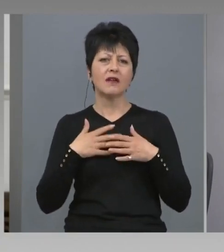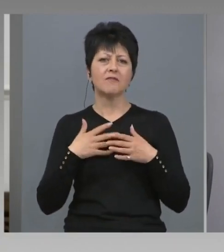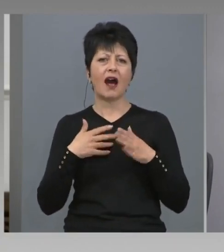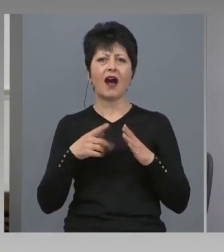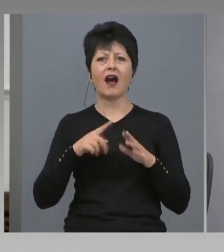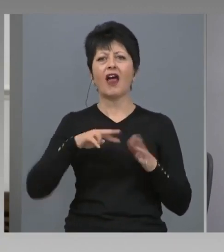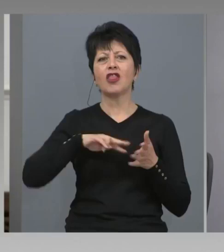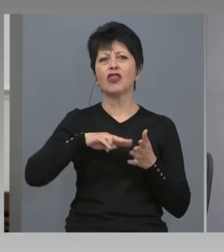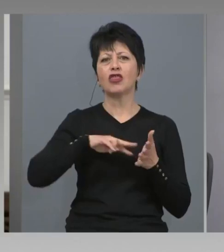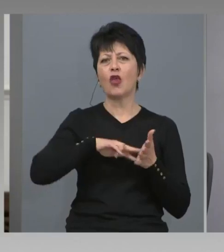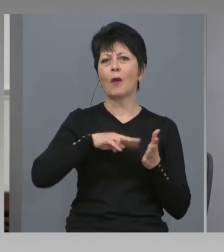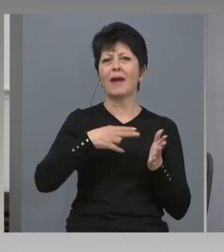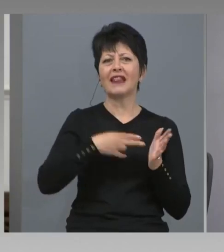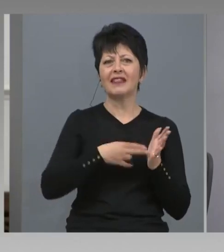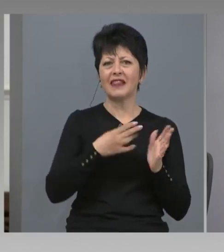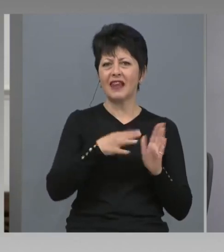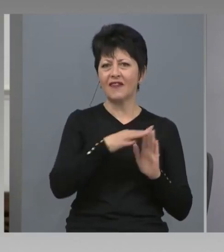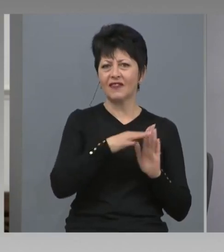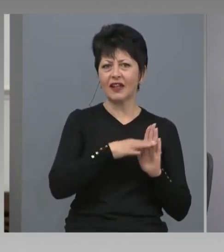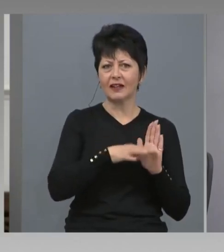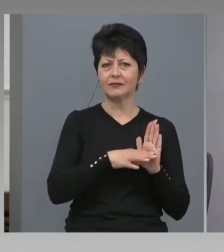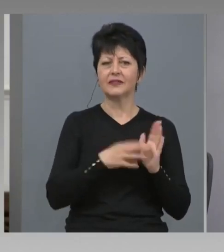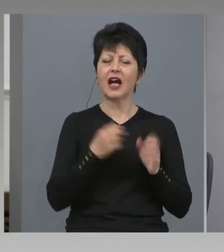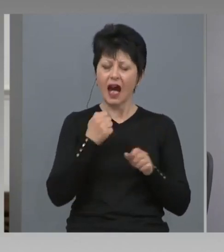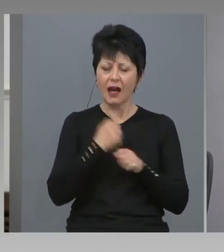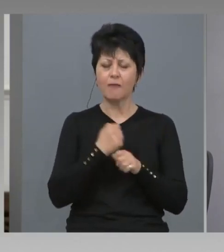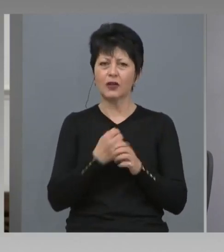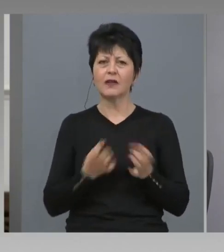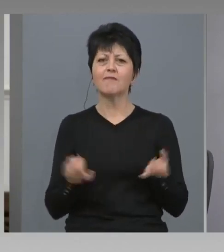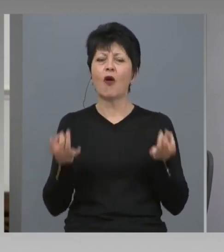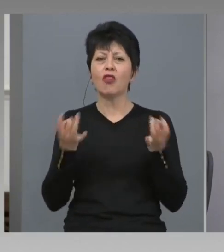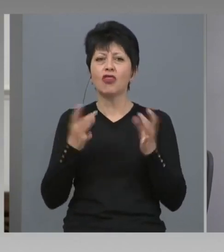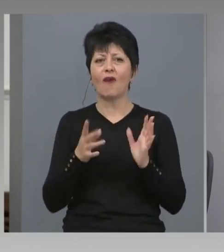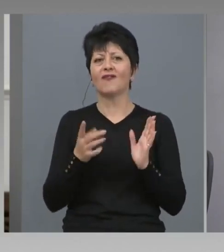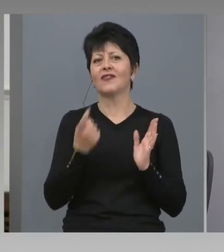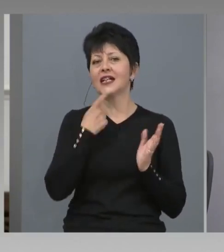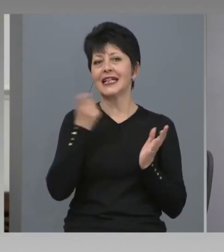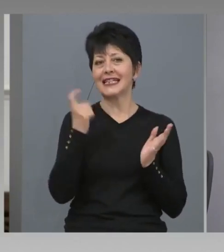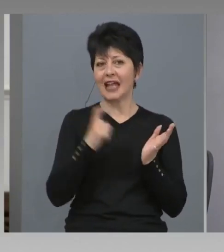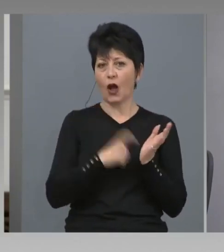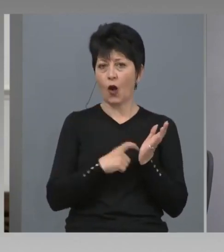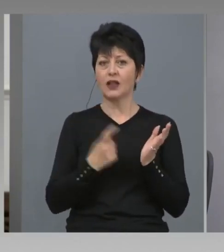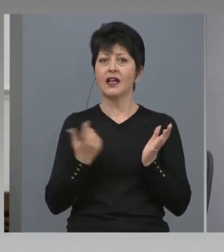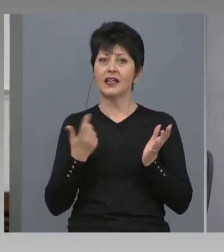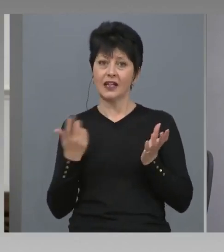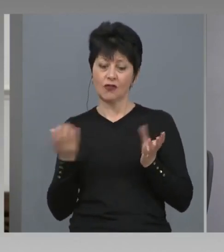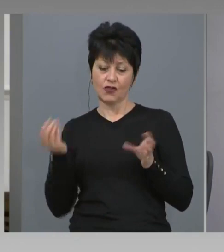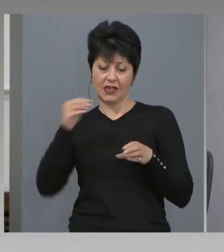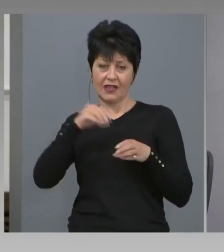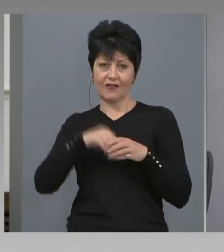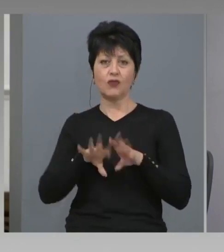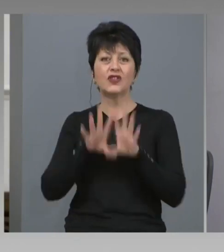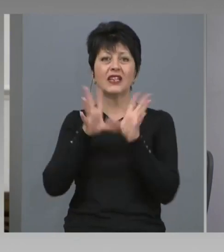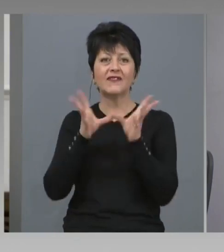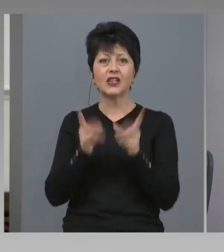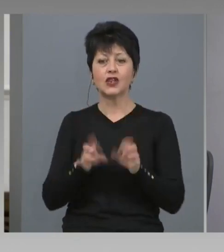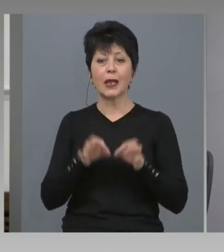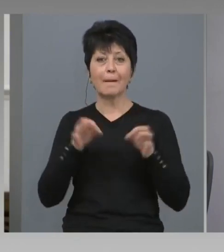Затова отговор на вашия въпрос е: работим по нов закон, в който ще бъдат включени всички мерки, които предвиждат